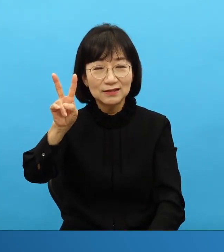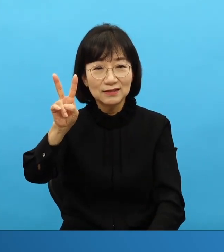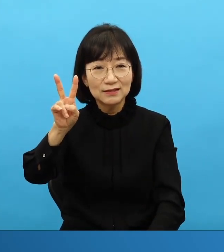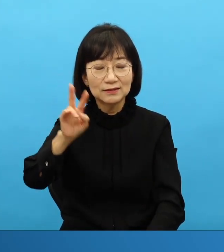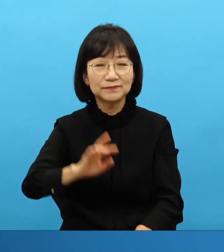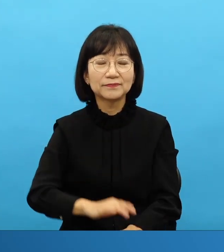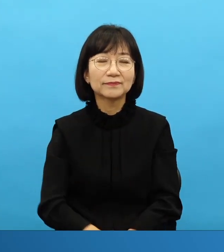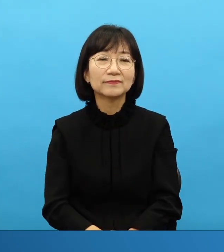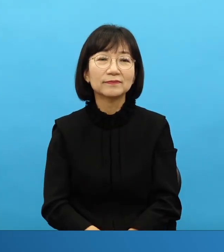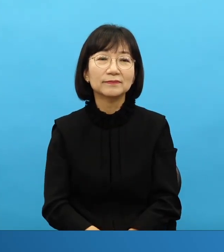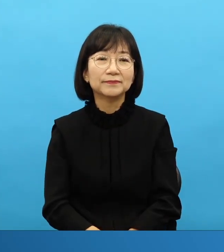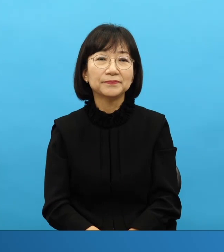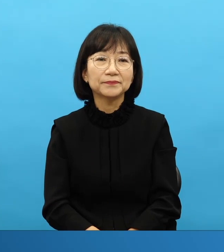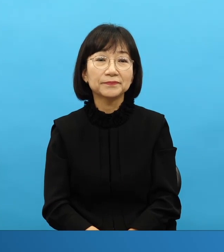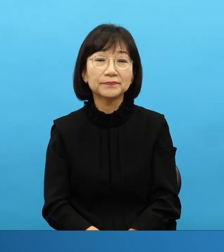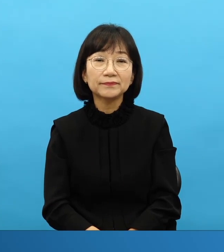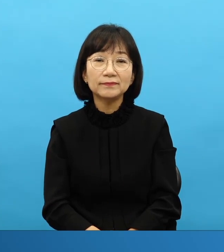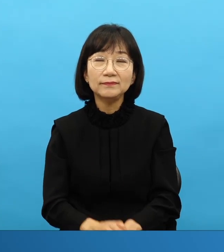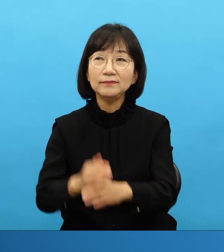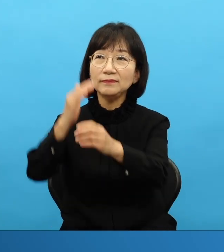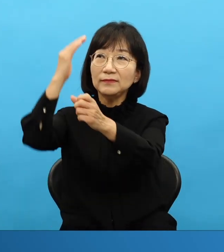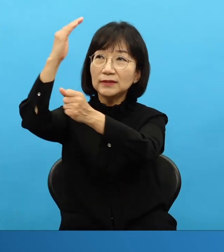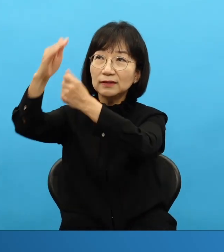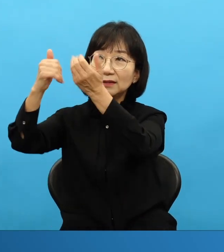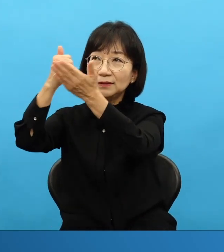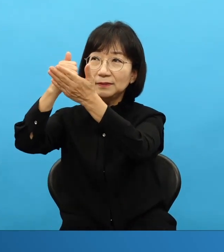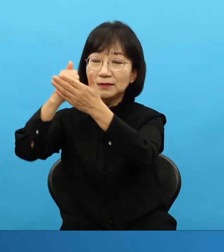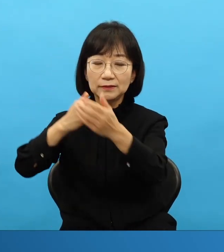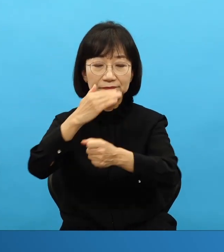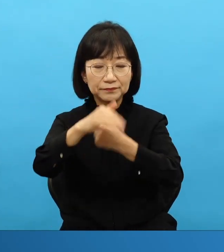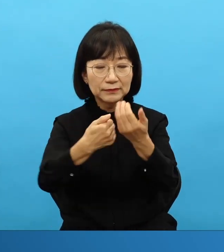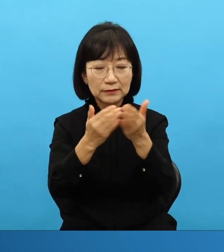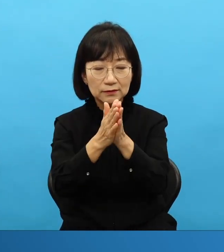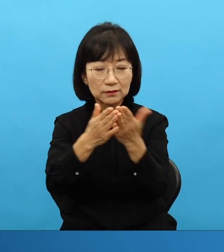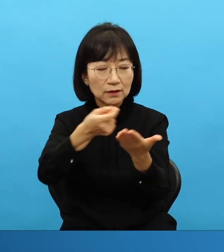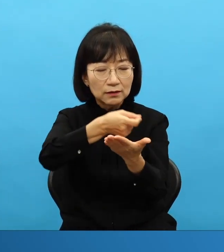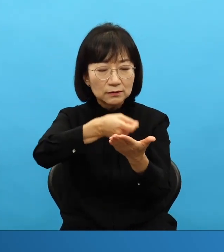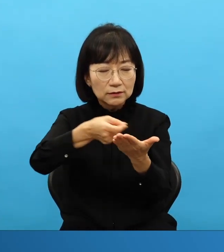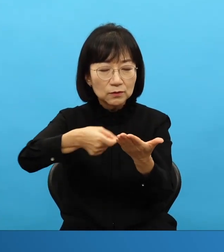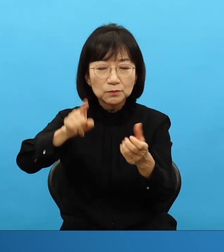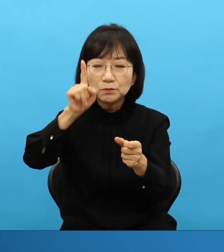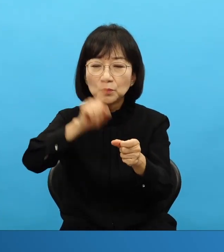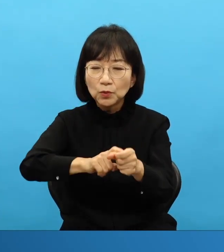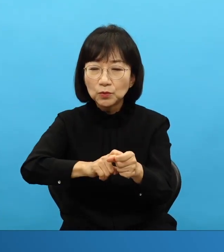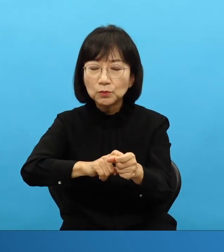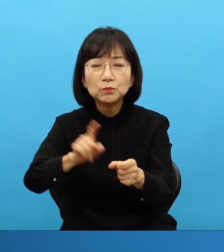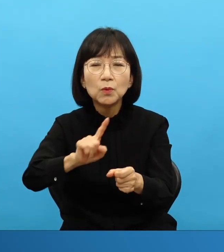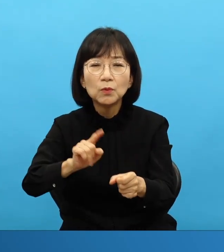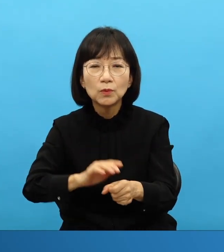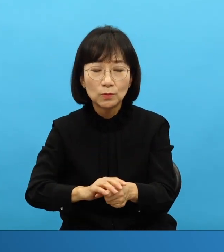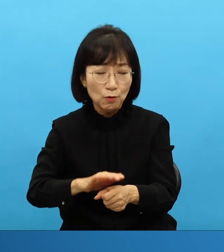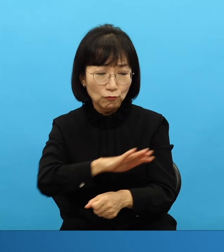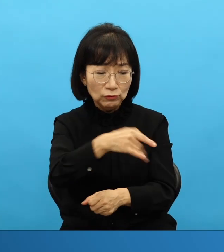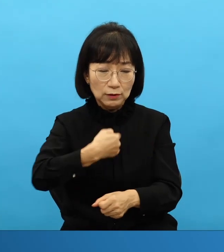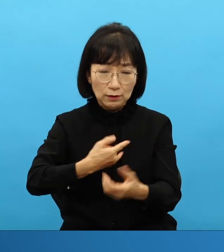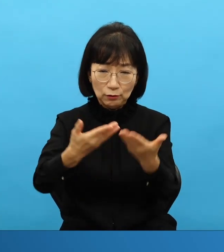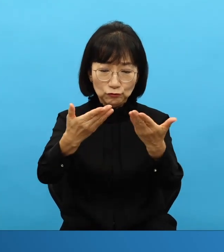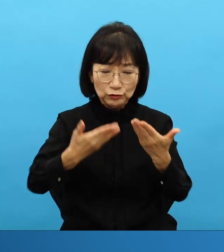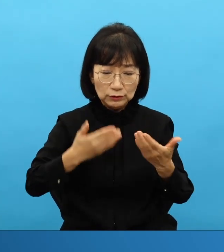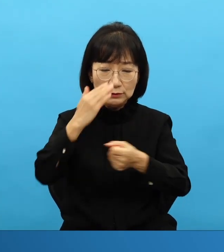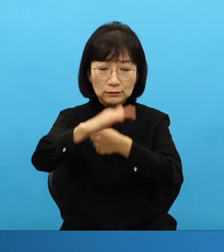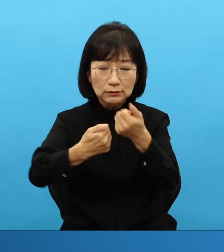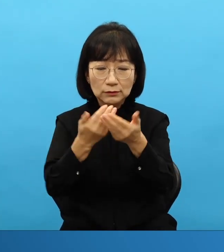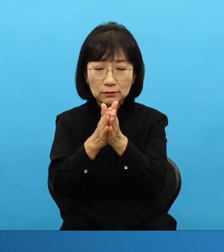하나님이 왜 기록을 해가지고 우리한테 일도로 만들었을까요? 各位，神为什么让记录圣经，让我们能够读圣经